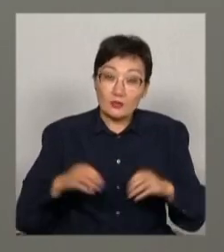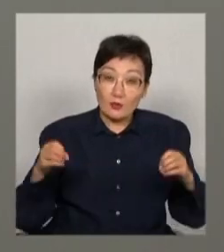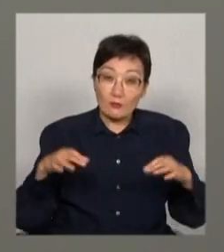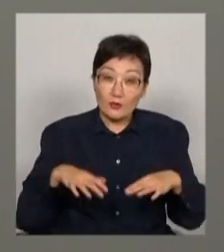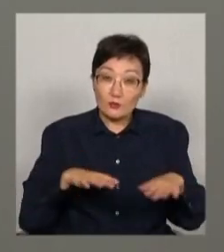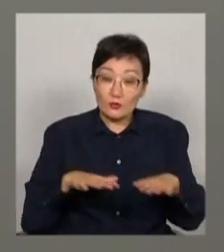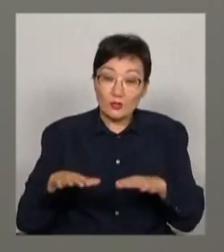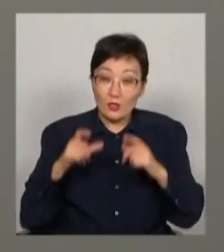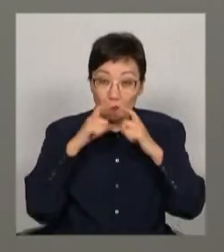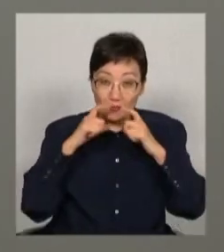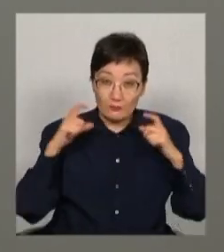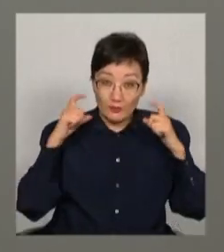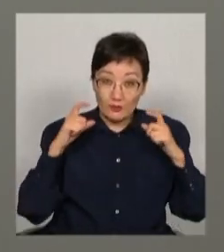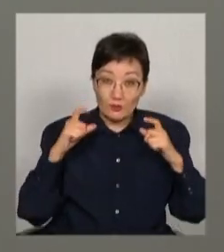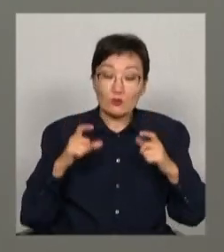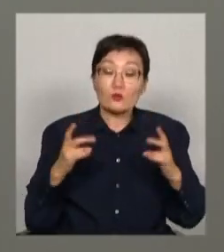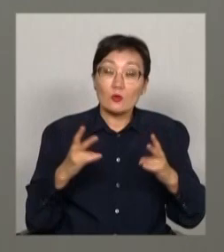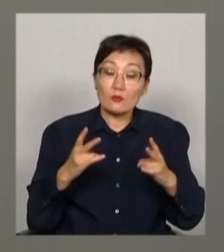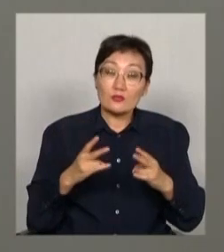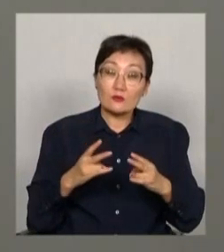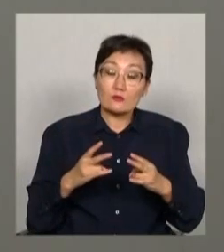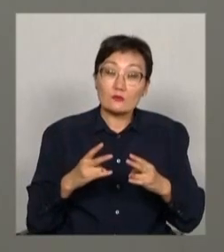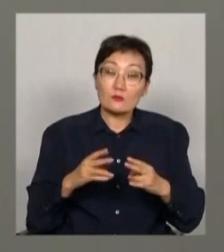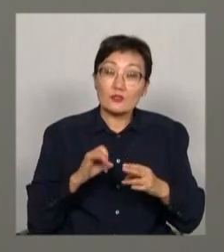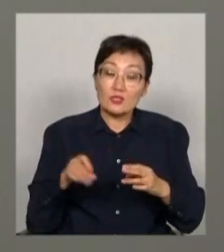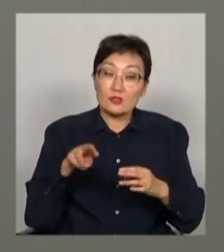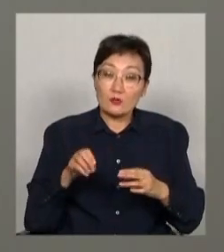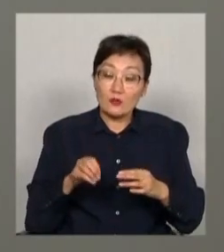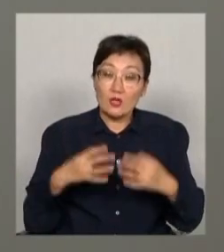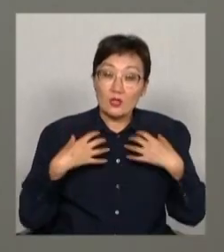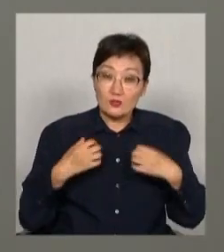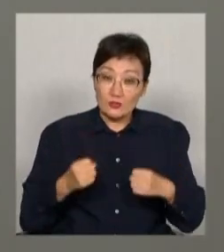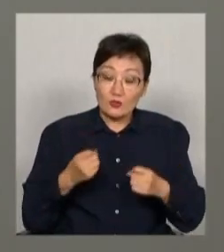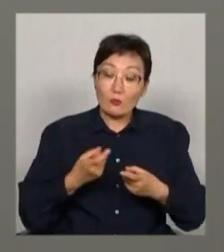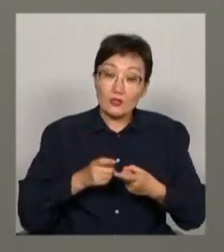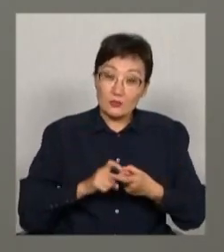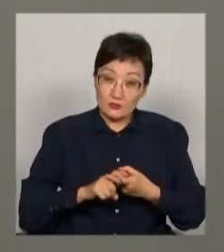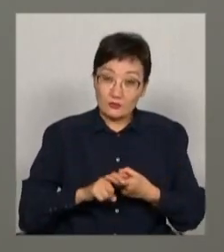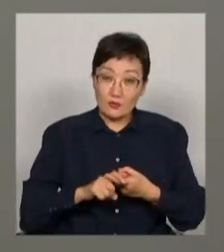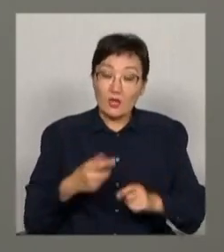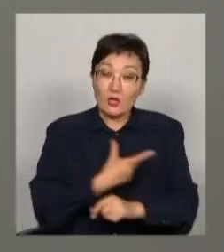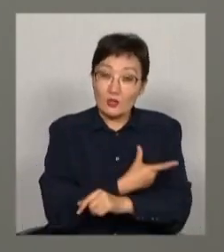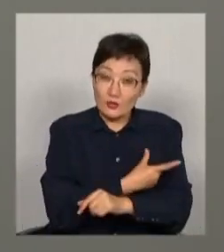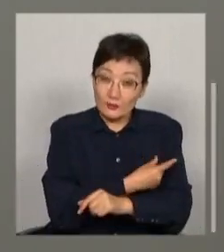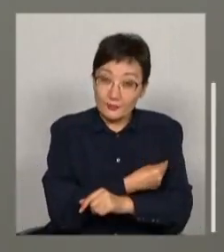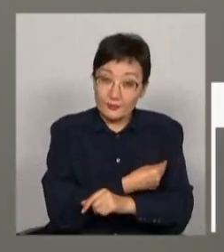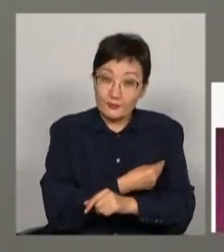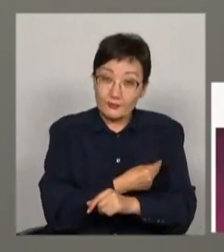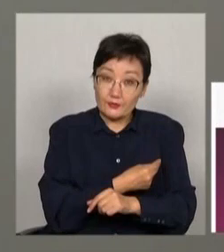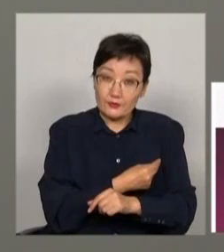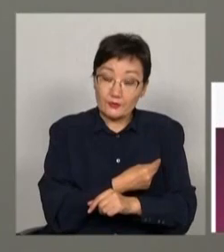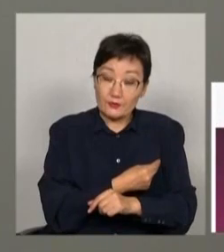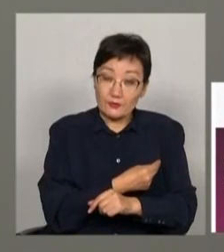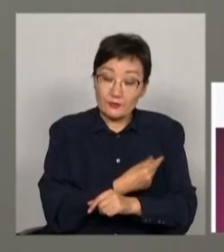берілген, және де абсолютті түрде денсаулығына байланысты екпе алуға,